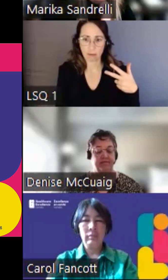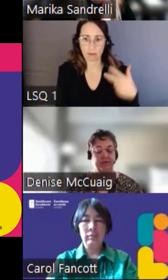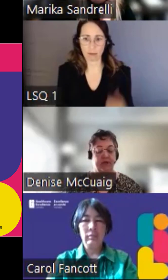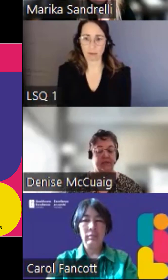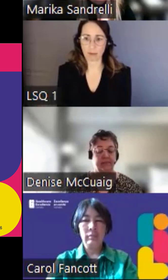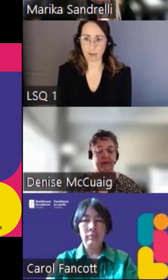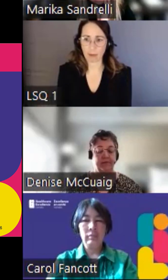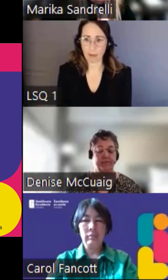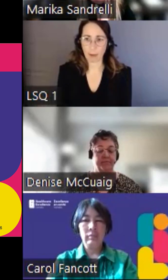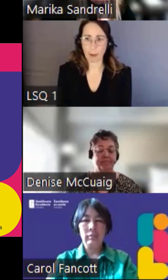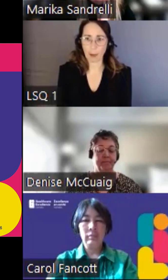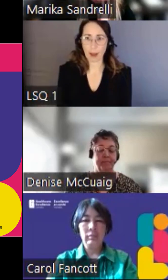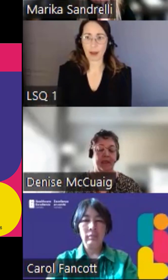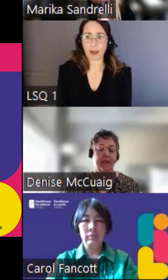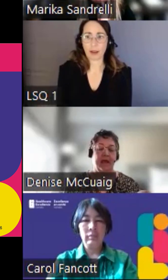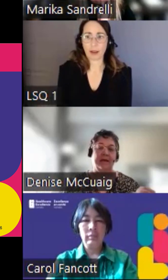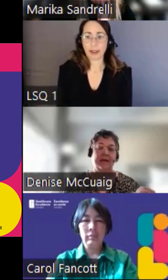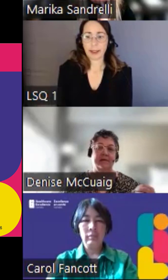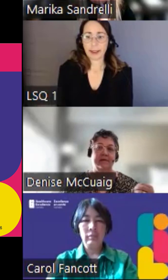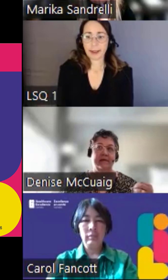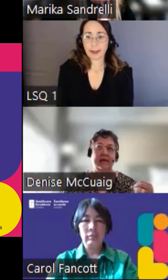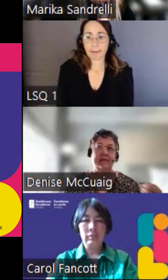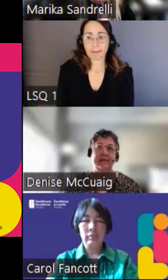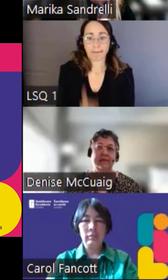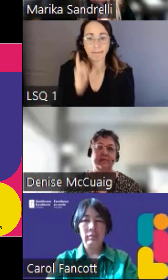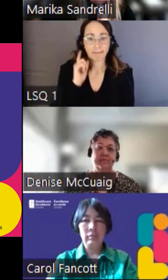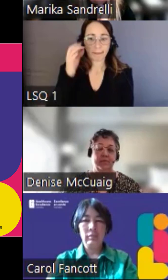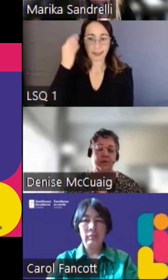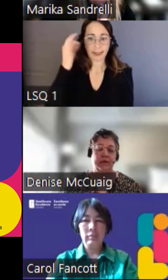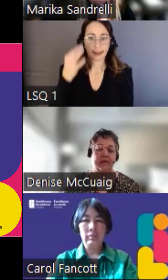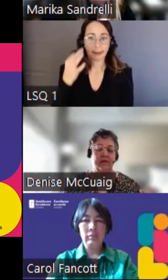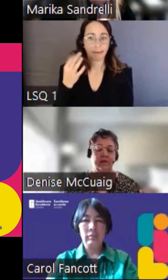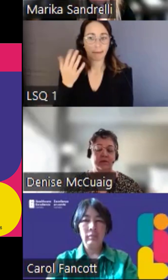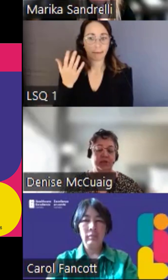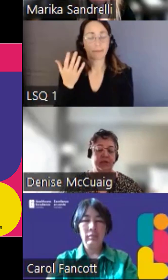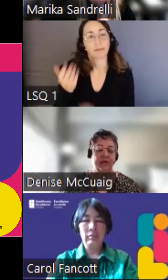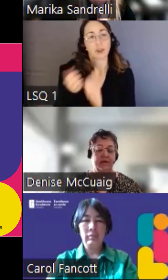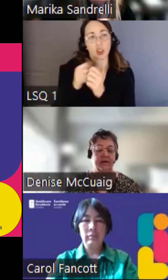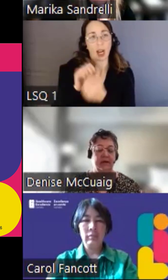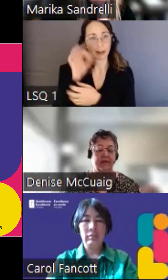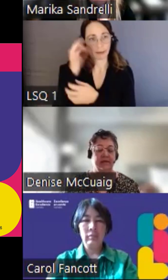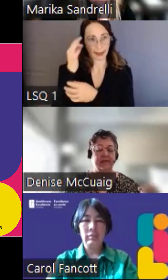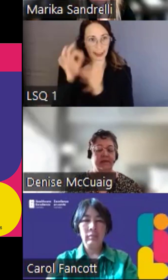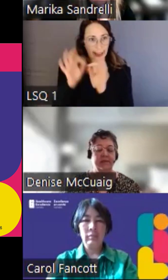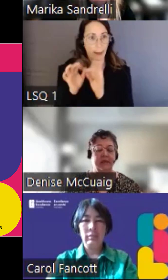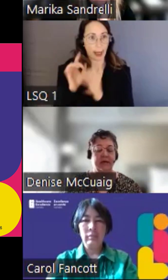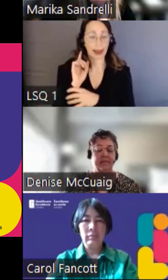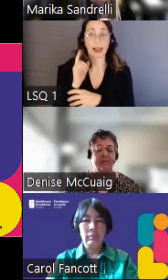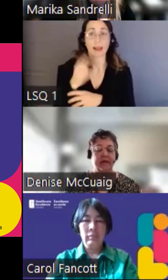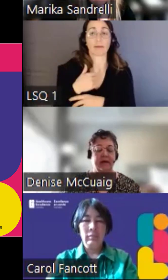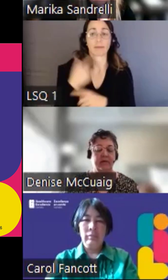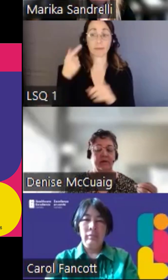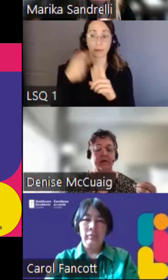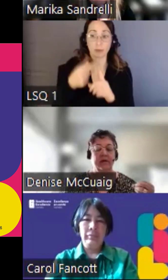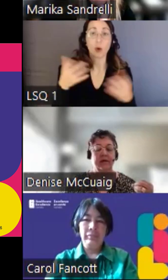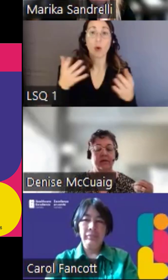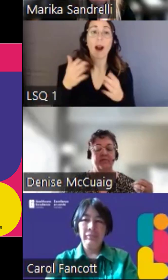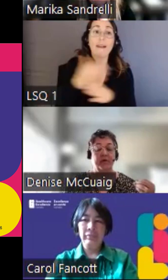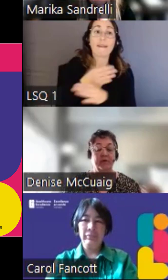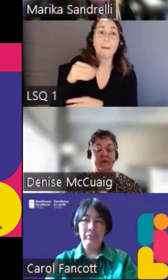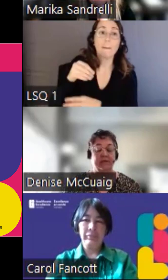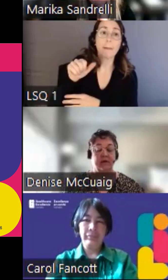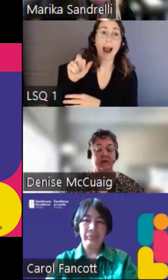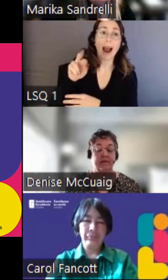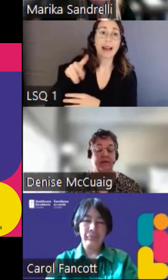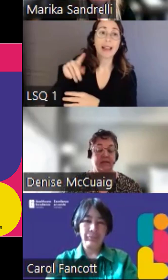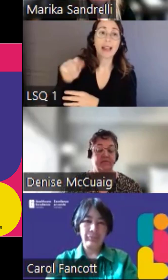Et donc, l'idée, Marika, que vous avez partagée, c'est que parfois, on se concentre sur